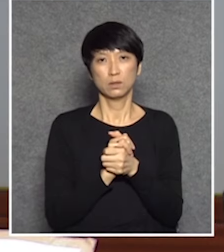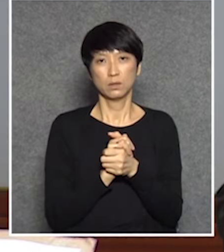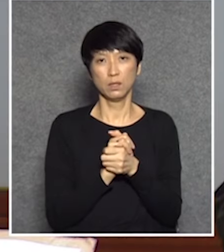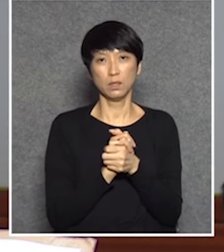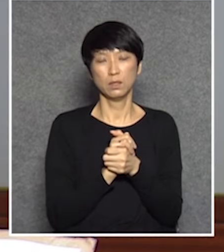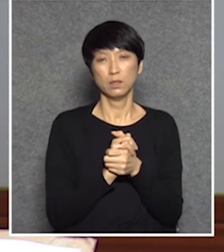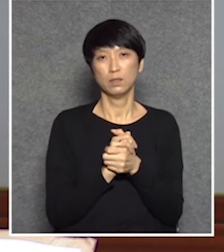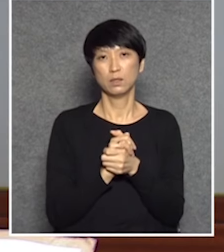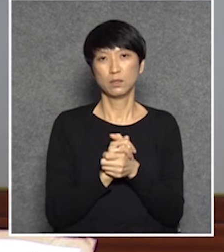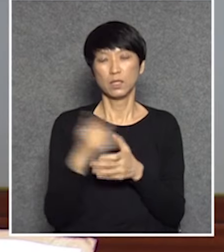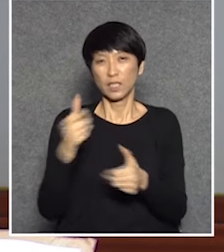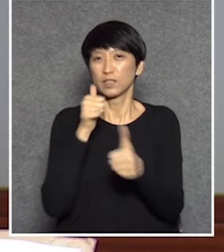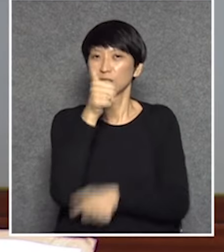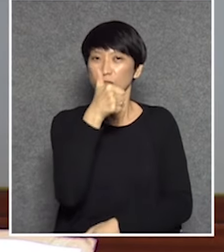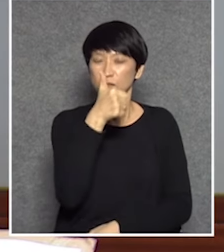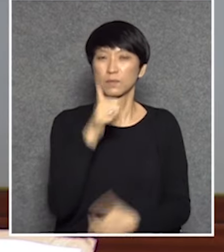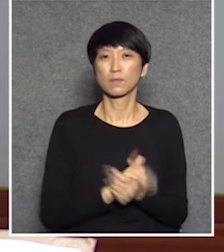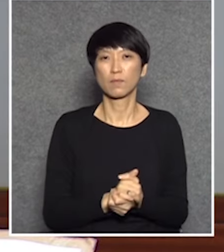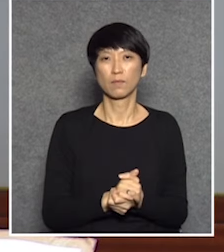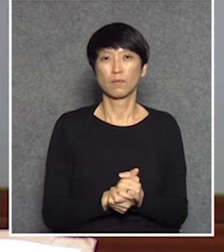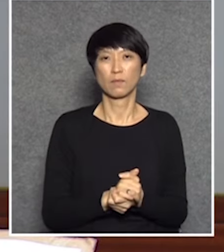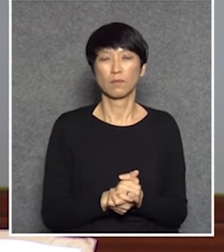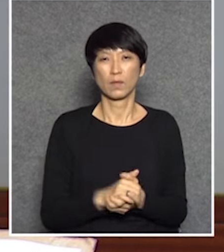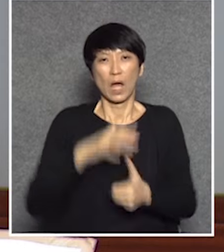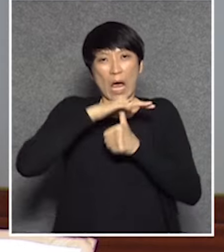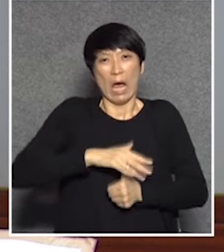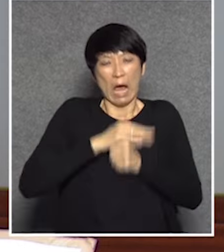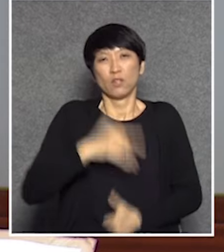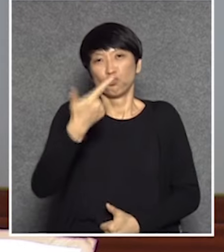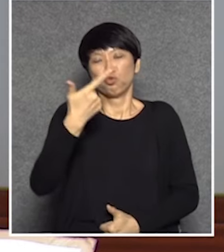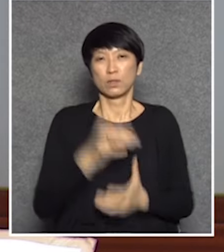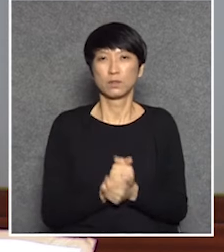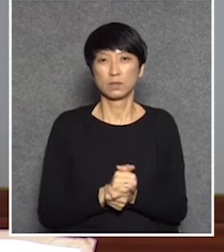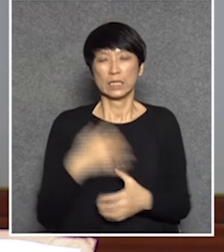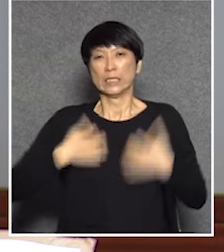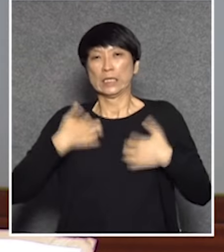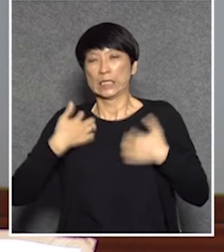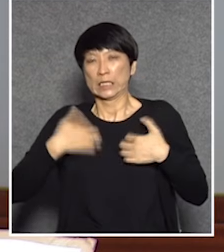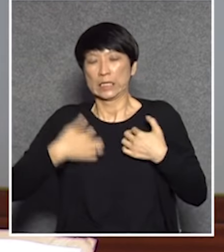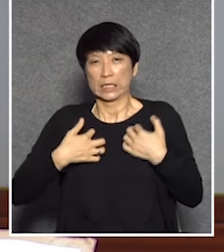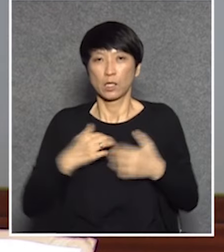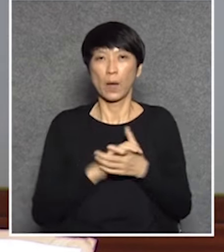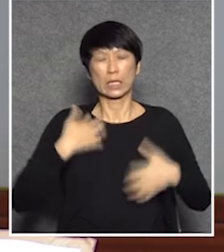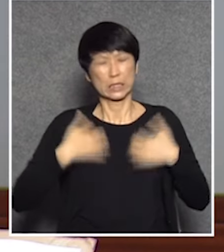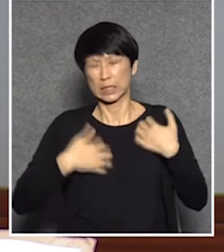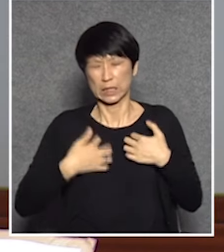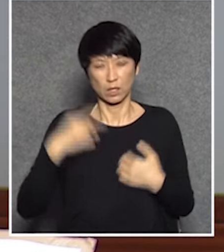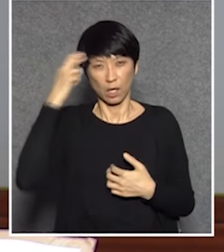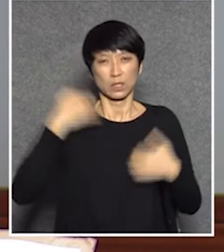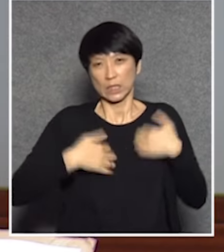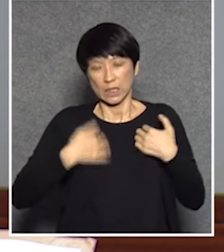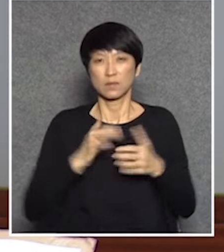席，啊，你真係講得好啊。點解我突然間啊受得壓迫太多啊？梗係有啲焦慮。嗱，主席。